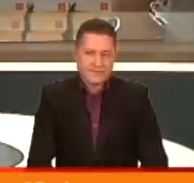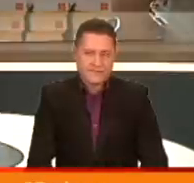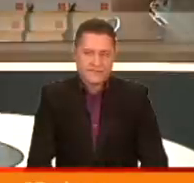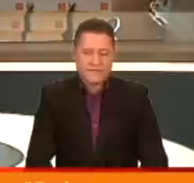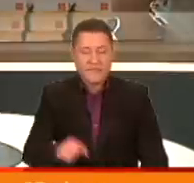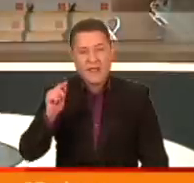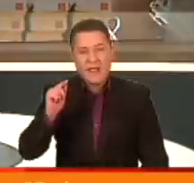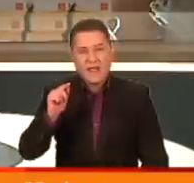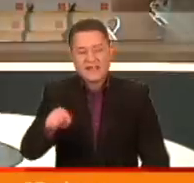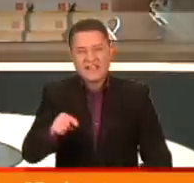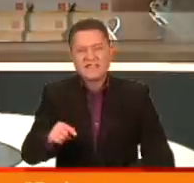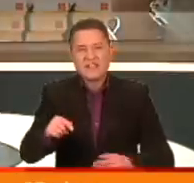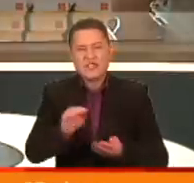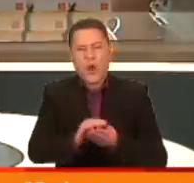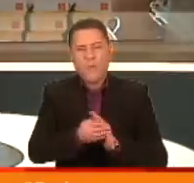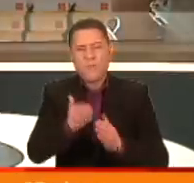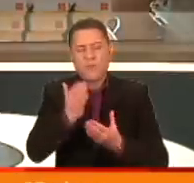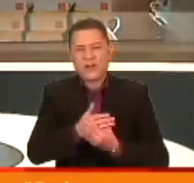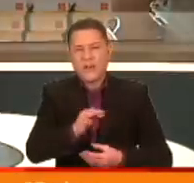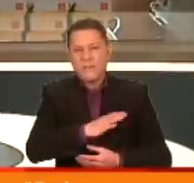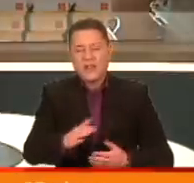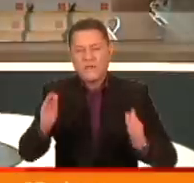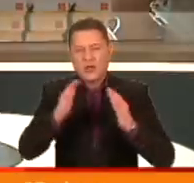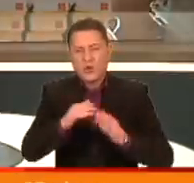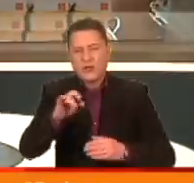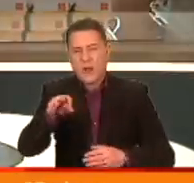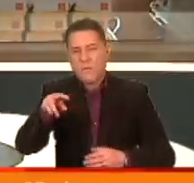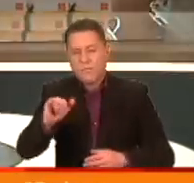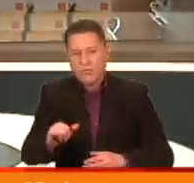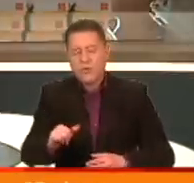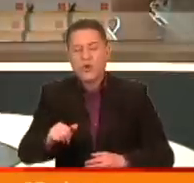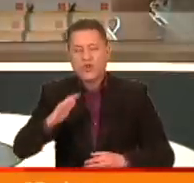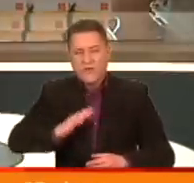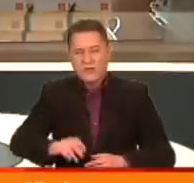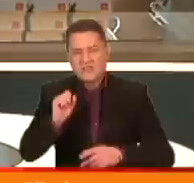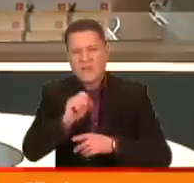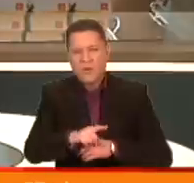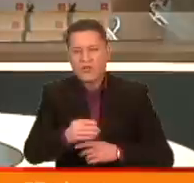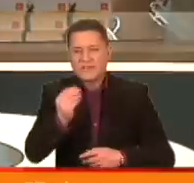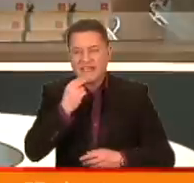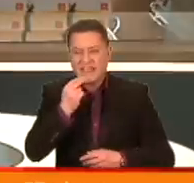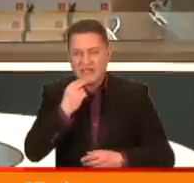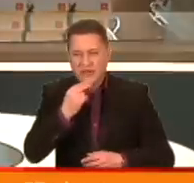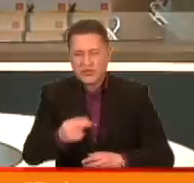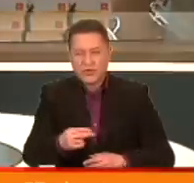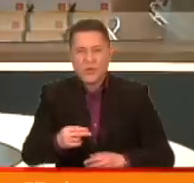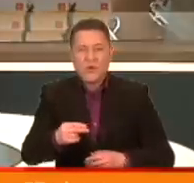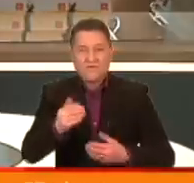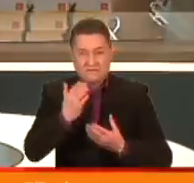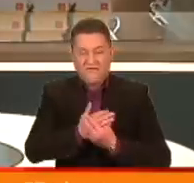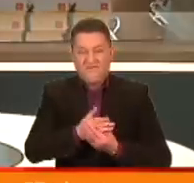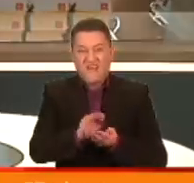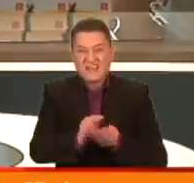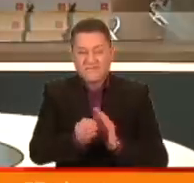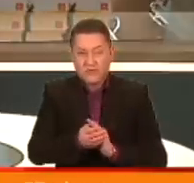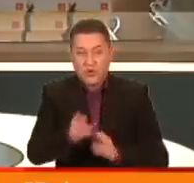1000 бургерів для Білого дому. Дональду Трампу довелося замовити для своїх гостей їжу з фастфуду. Бо у